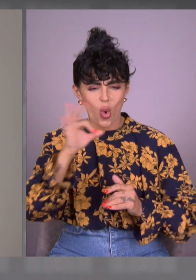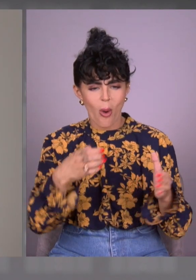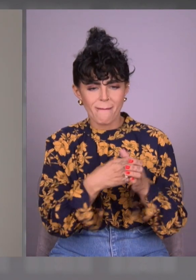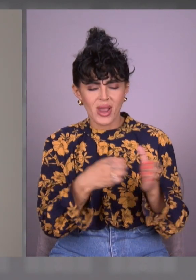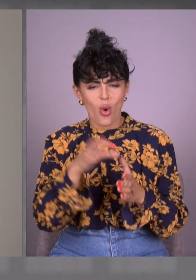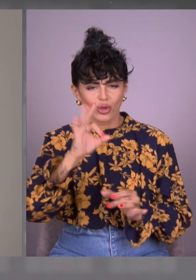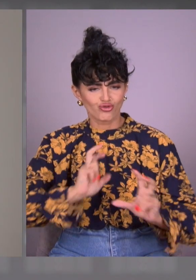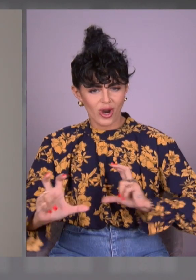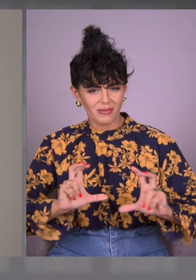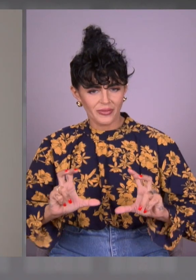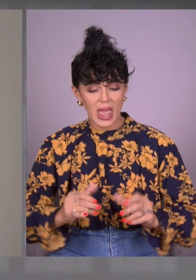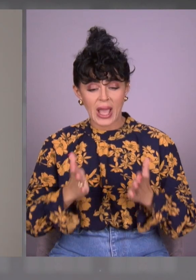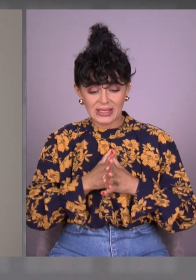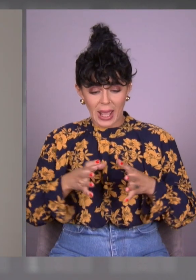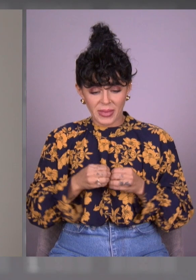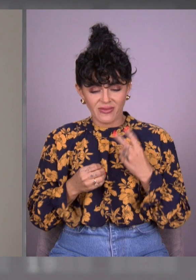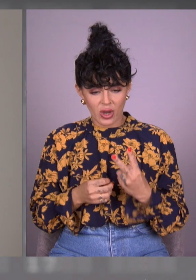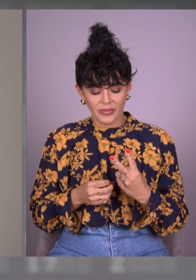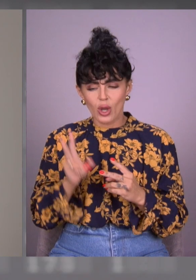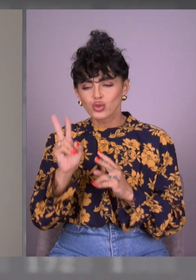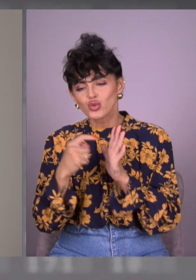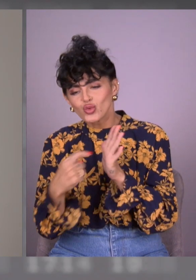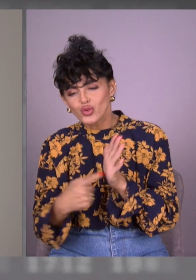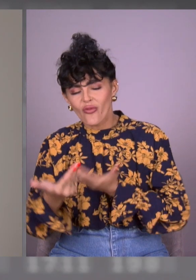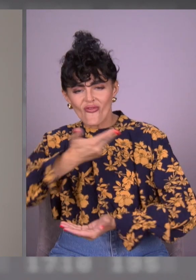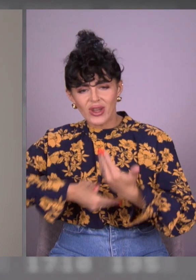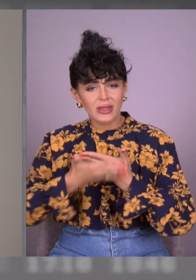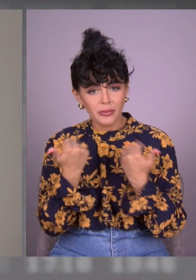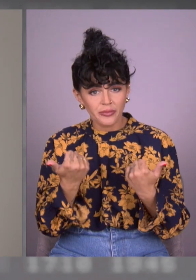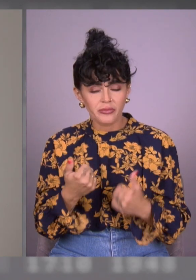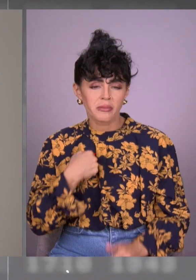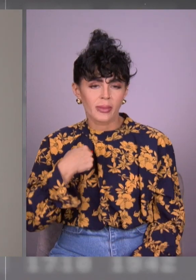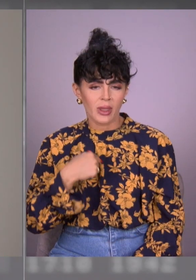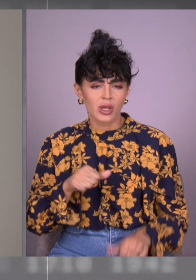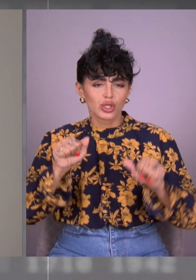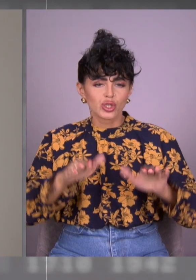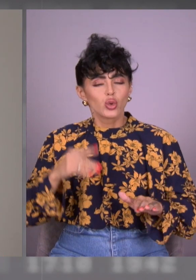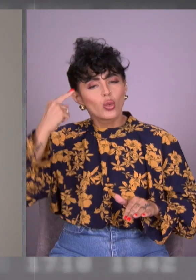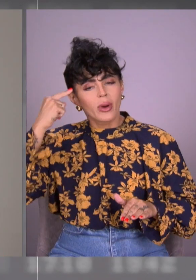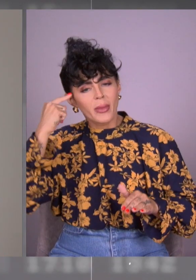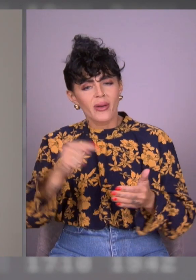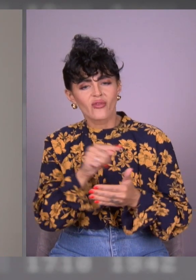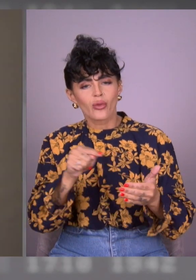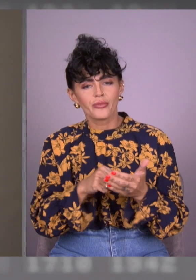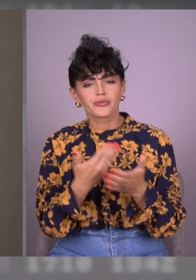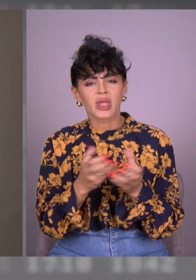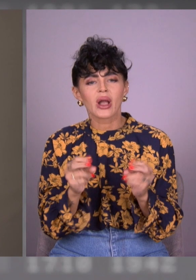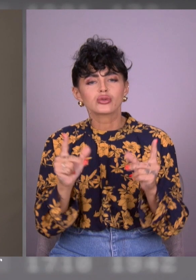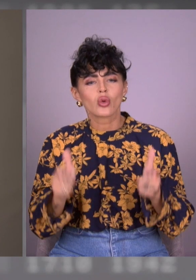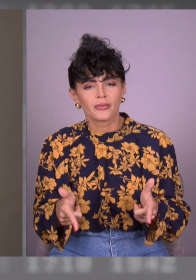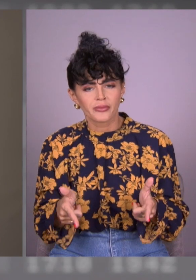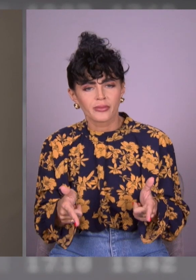як в сім'ї двоє, немає з ким порадитися, то як вирішується питання, коли не дійшли згоди? У